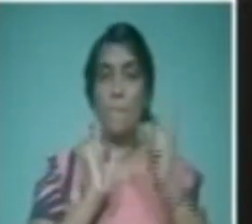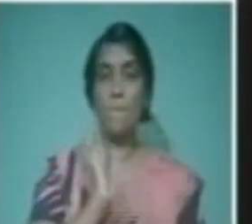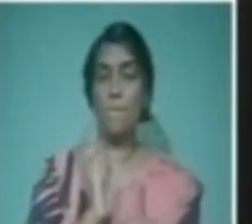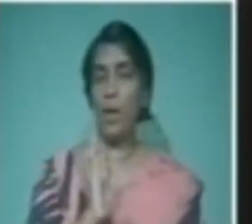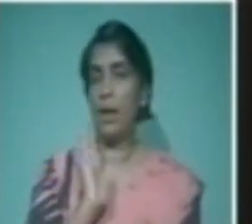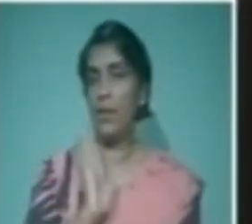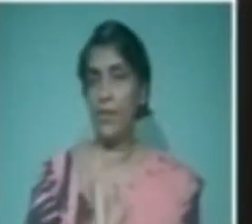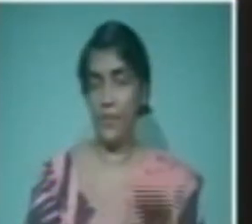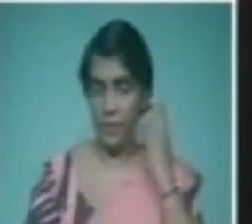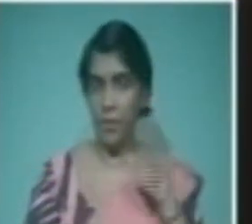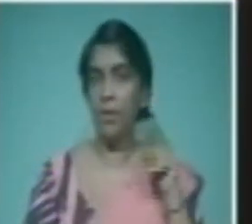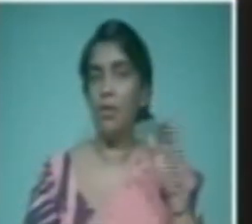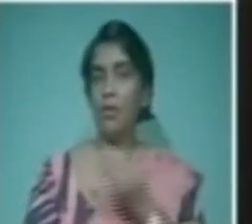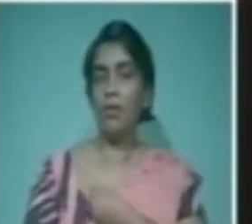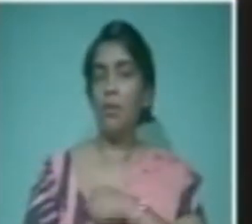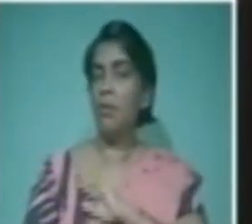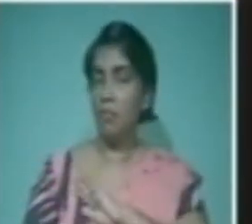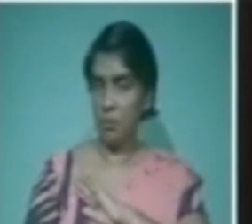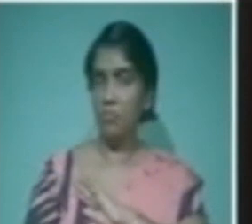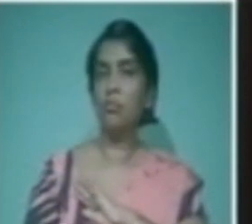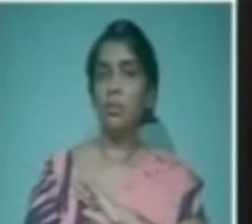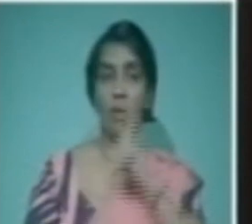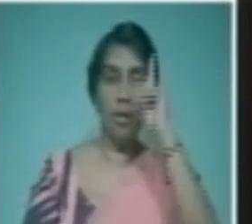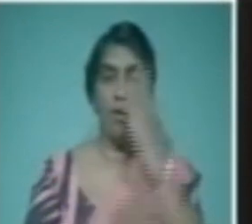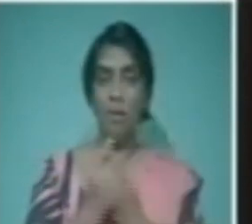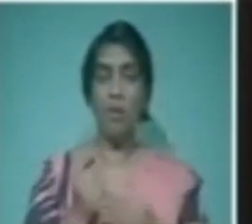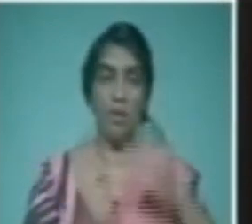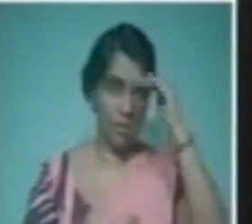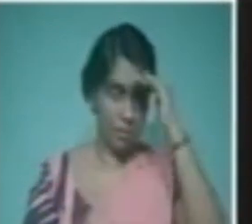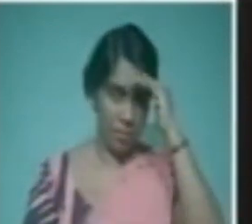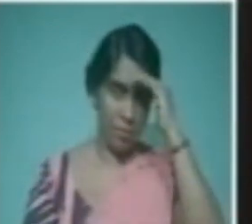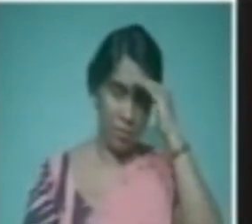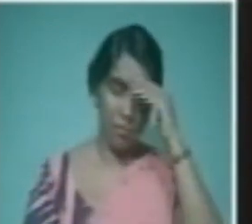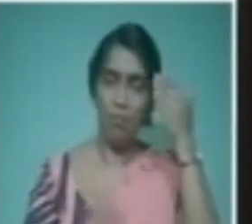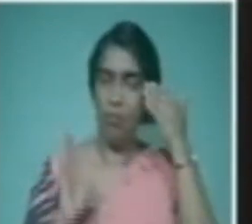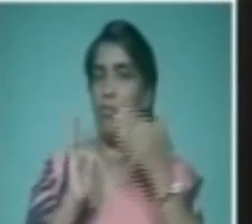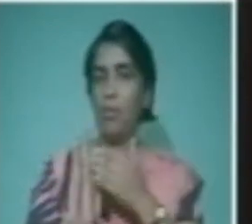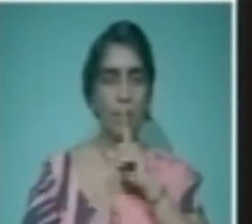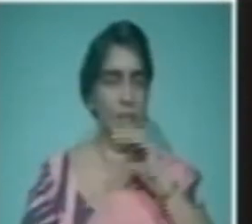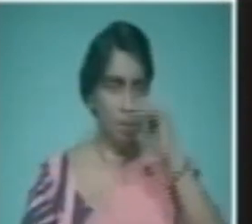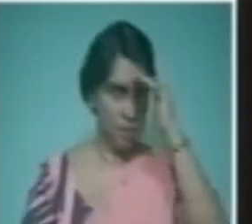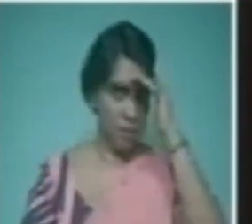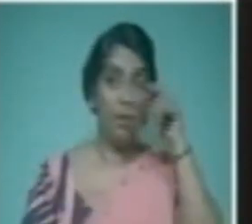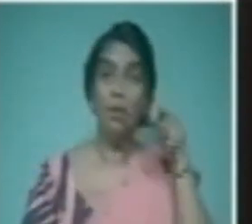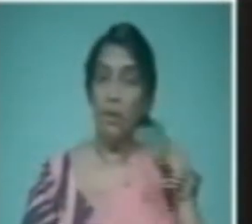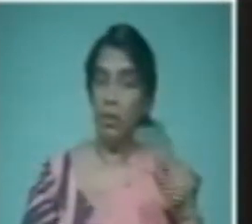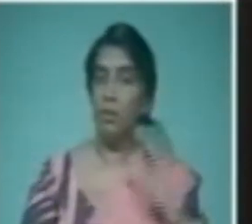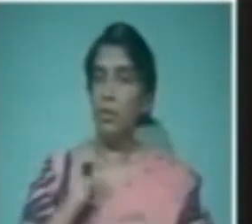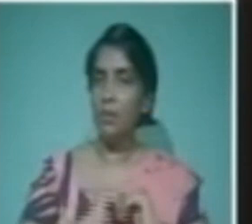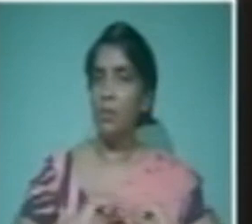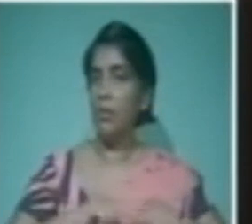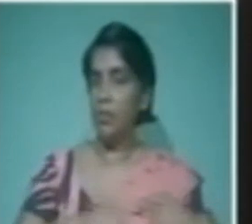gana unwanhasela saha agamika nayakin e karanawa vidiripat kara me karagena